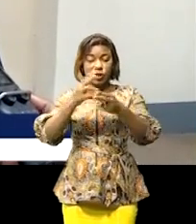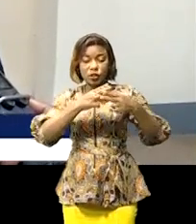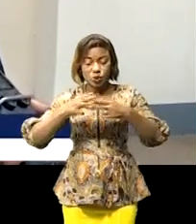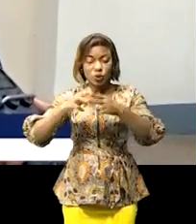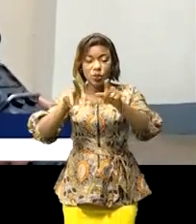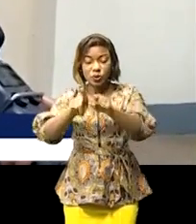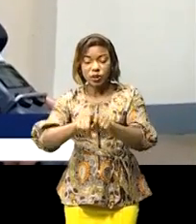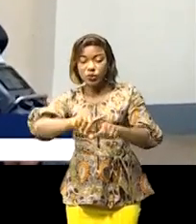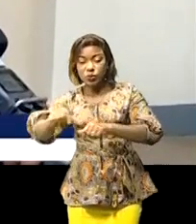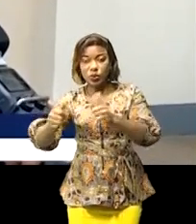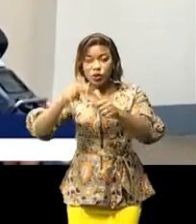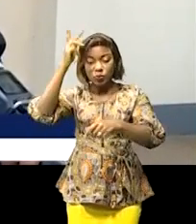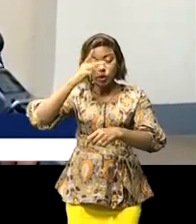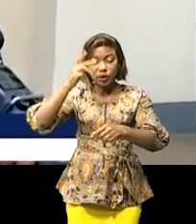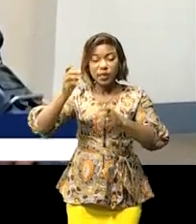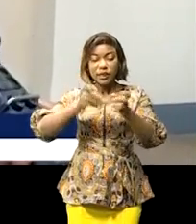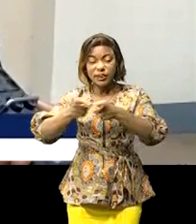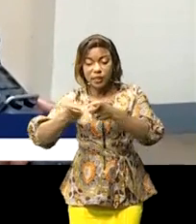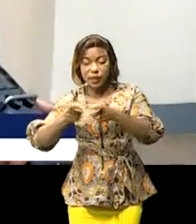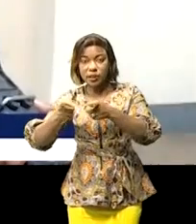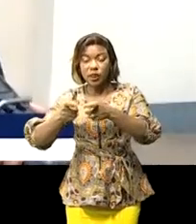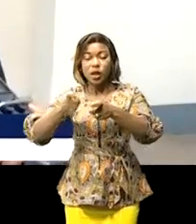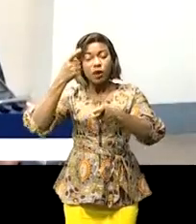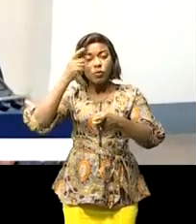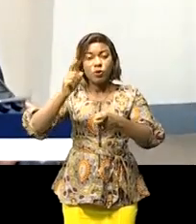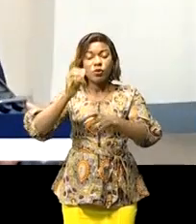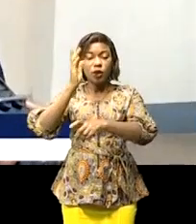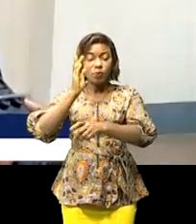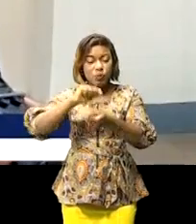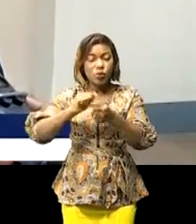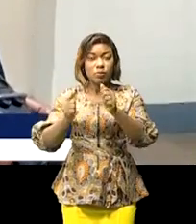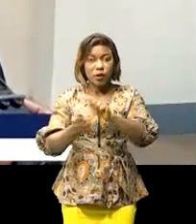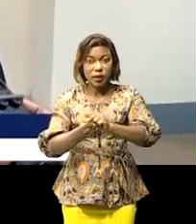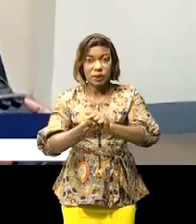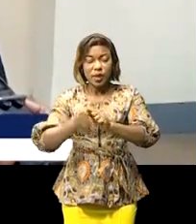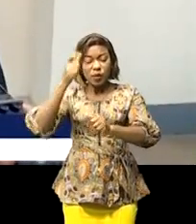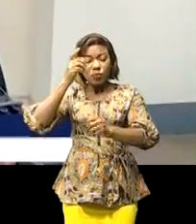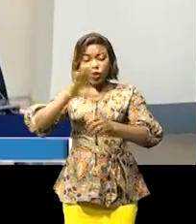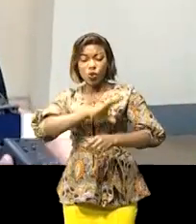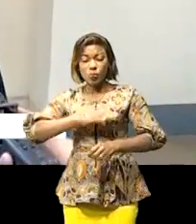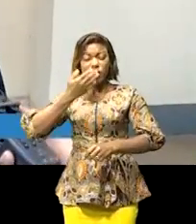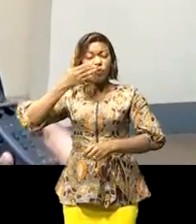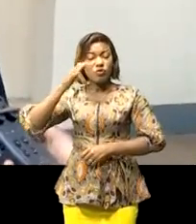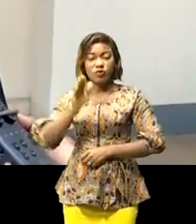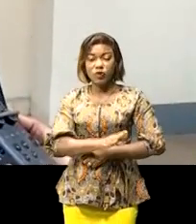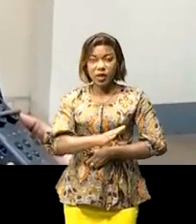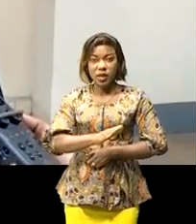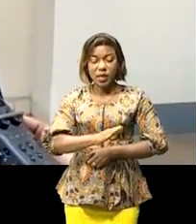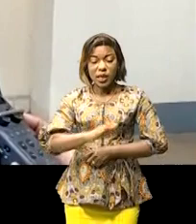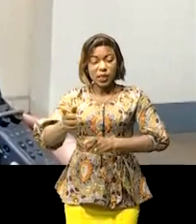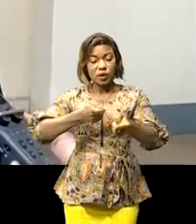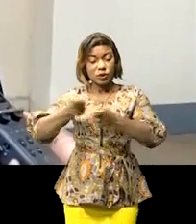les autorités politico-administratives quant aux conséquences d'un tel comportement